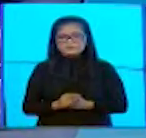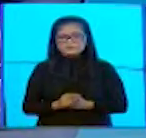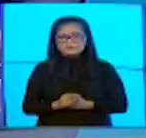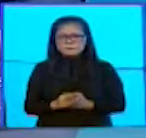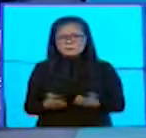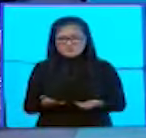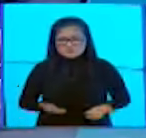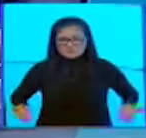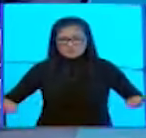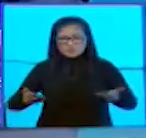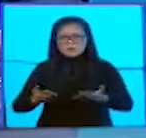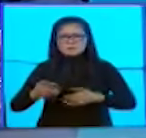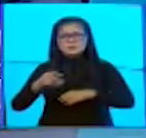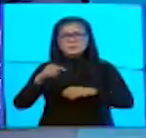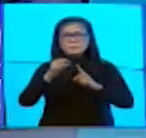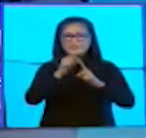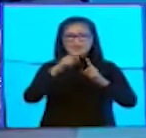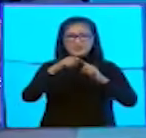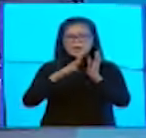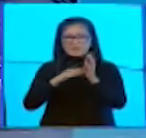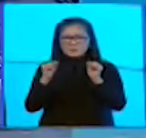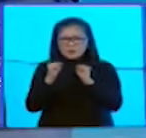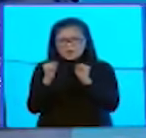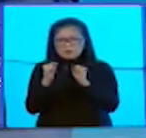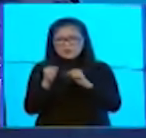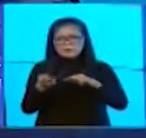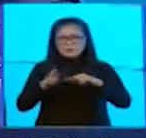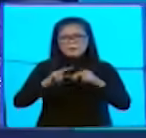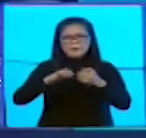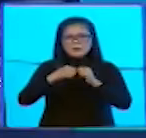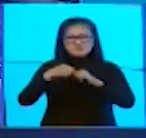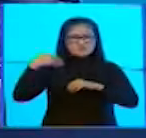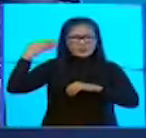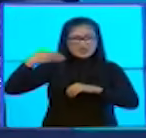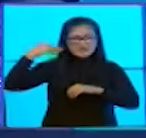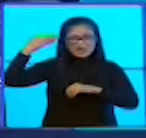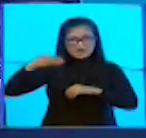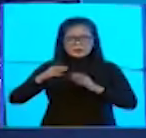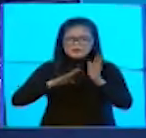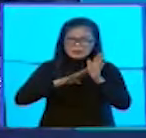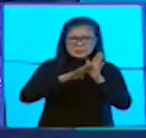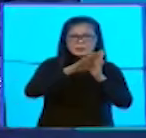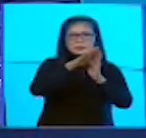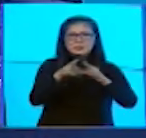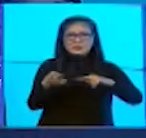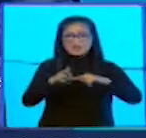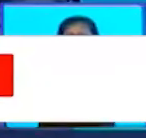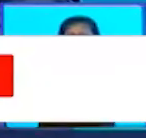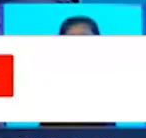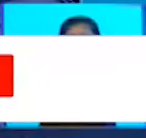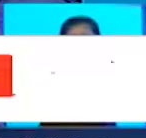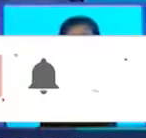Tengah masa PPKM darurat, penambahan kasus harian COVID-19 kembali melonjak. Penambahan kasus harian ini bahkan